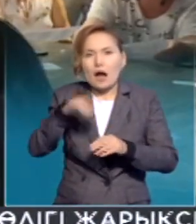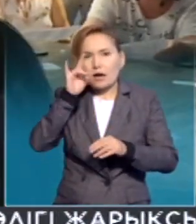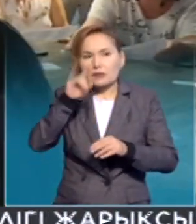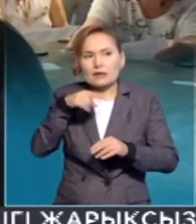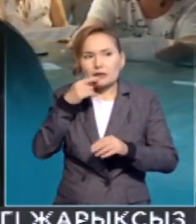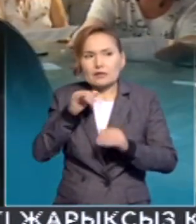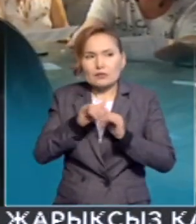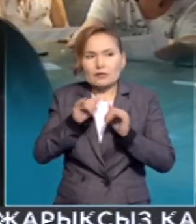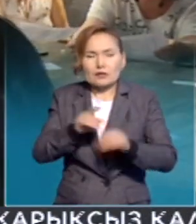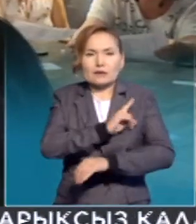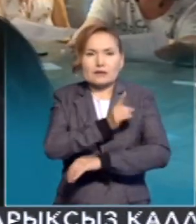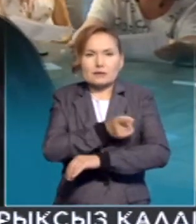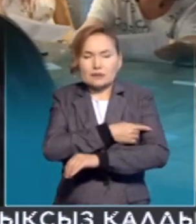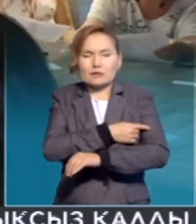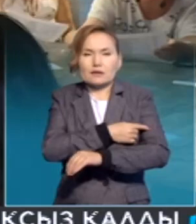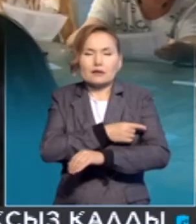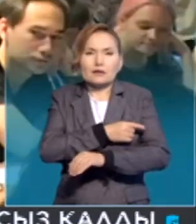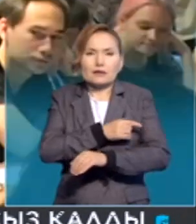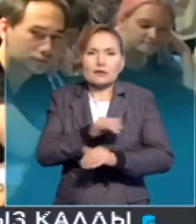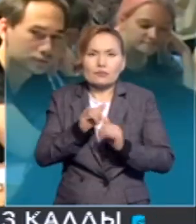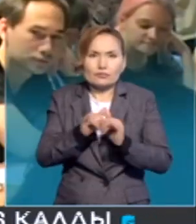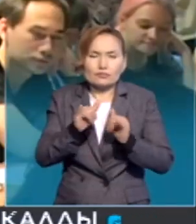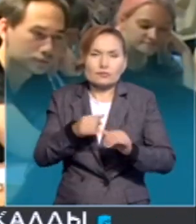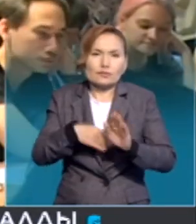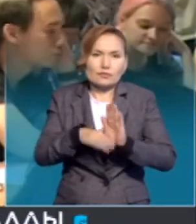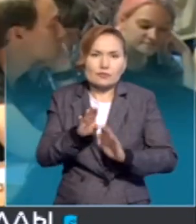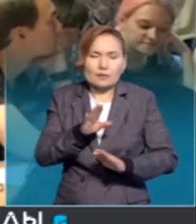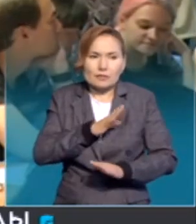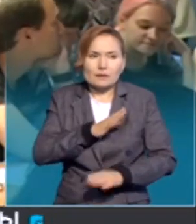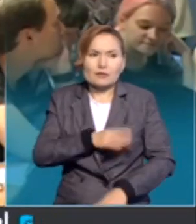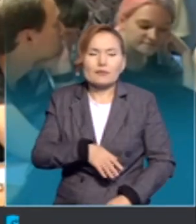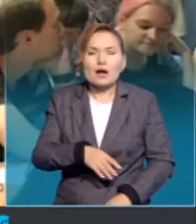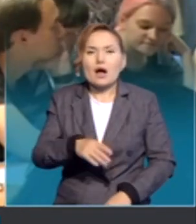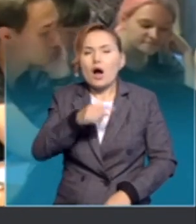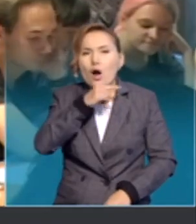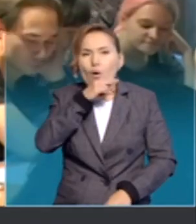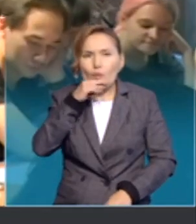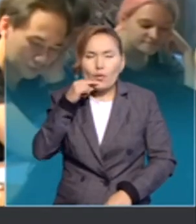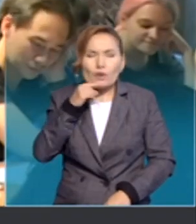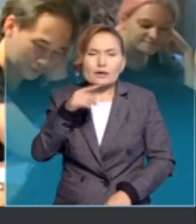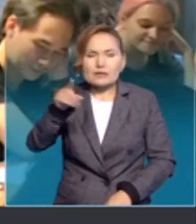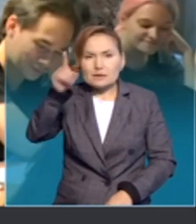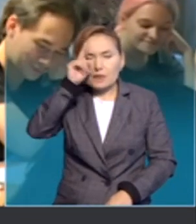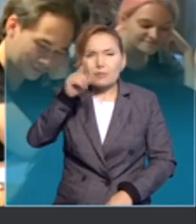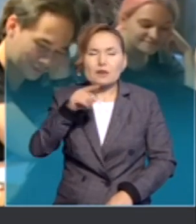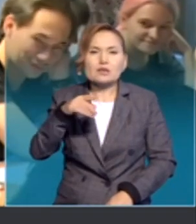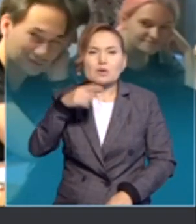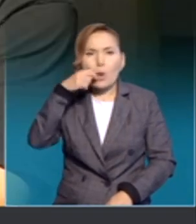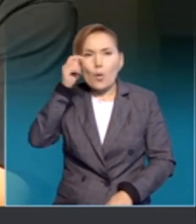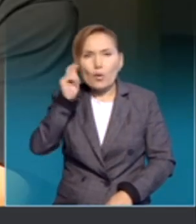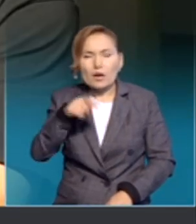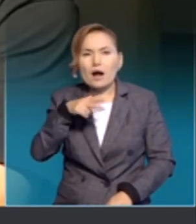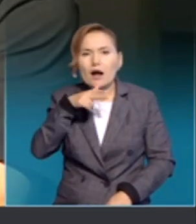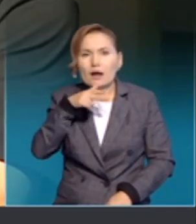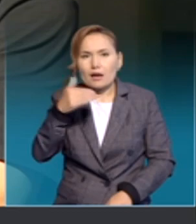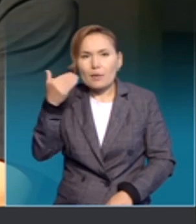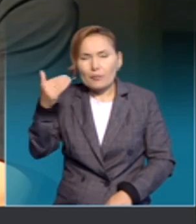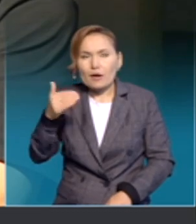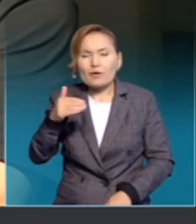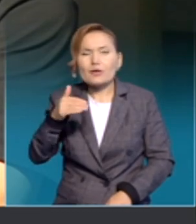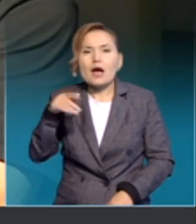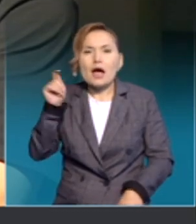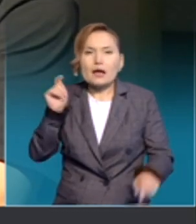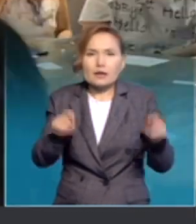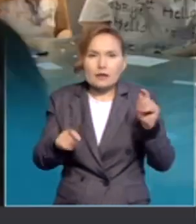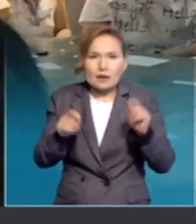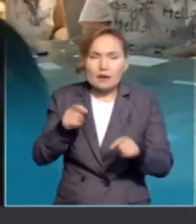Бізге әртүрлі ұлттар келеді. Немістер, орыстар, украиндар, корейлер. Олар бұл өте